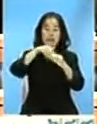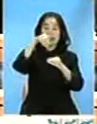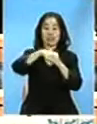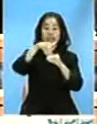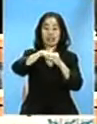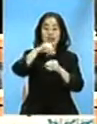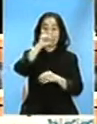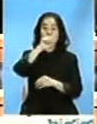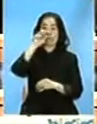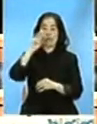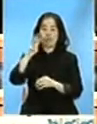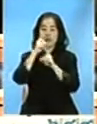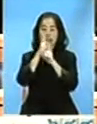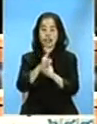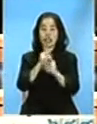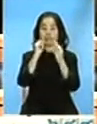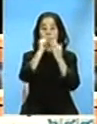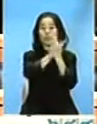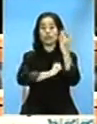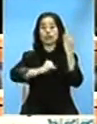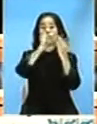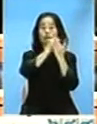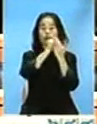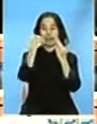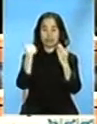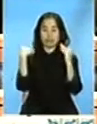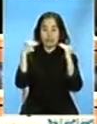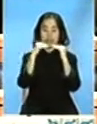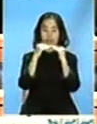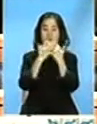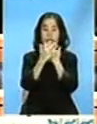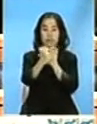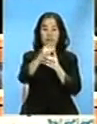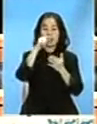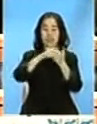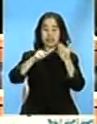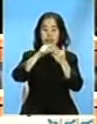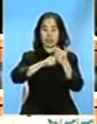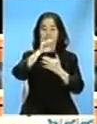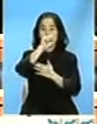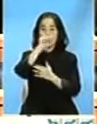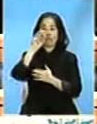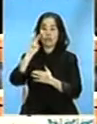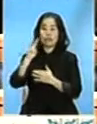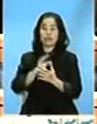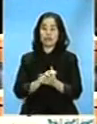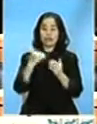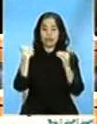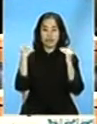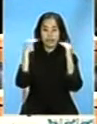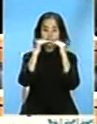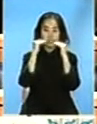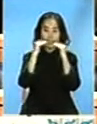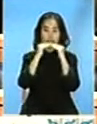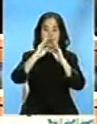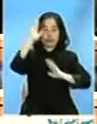ให้ใช้เขตจังหวัดเป็นเขตเลือกตั้งและมีผู้ใช้สิทธิ์เลือกตั้งสมาชิกวุฒิสภาซึ่งมีสิทธิออก